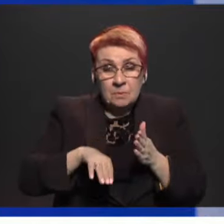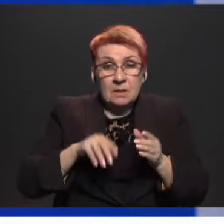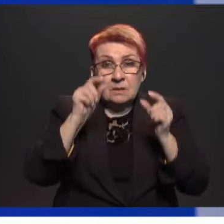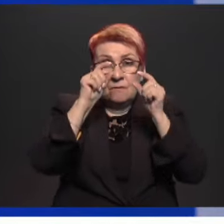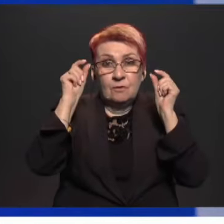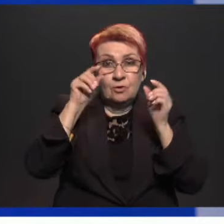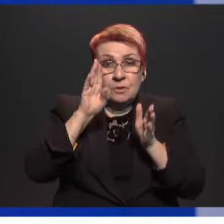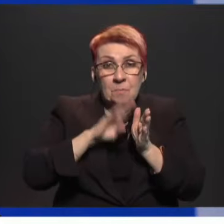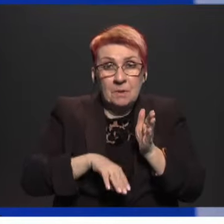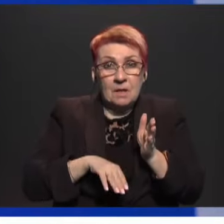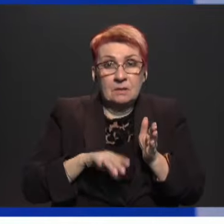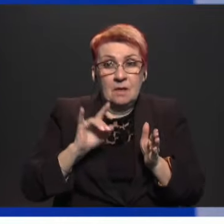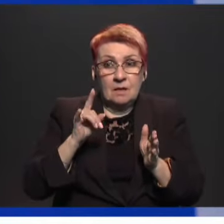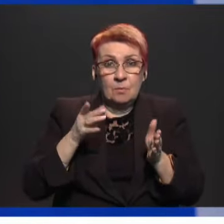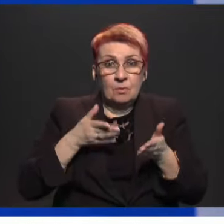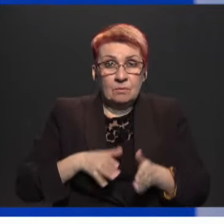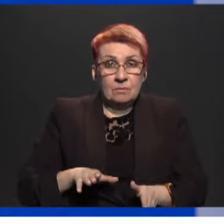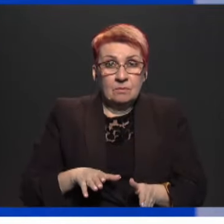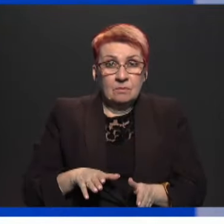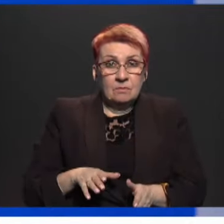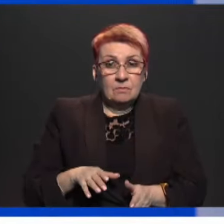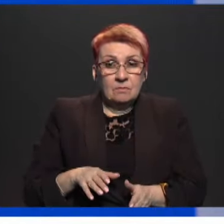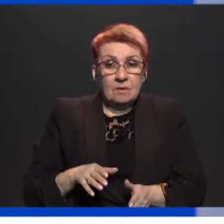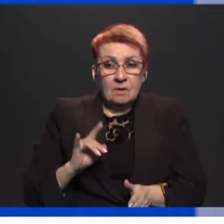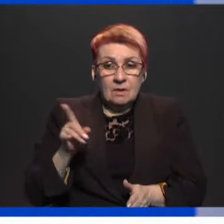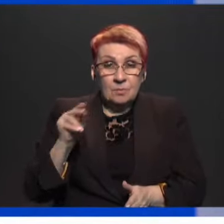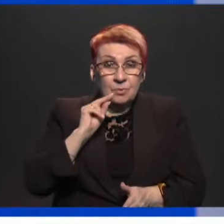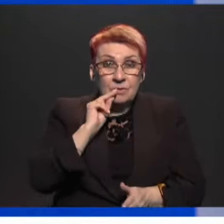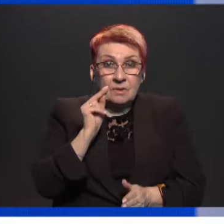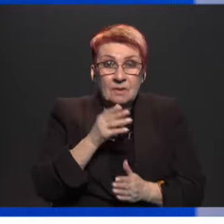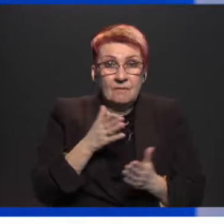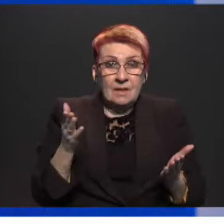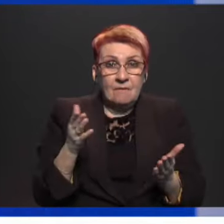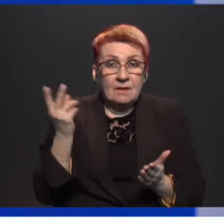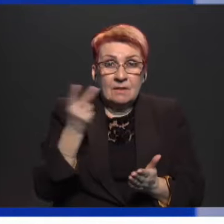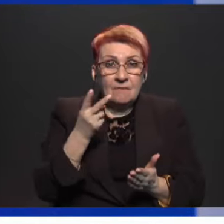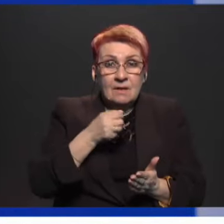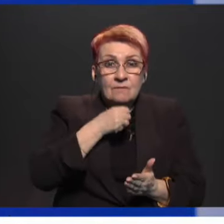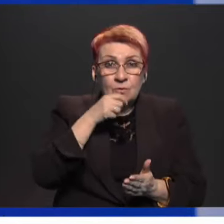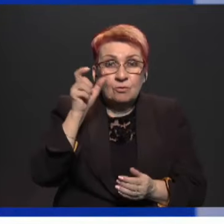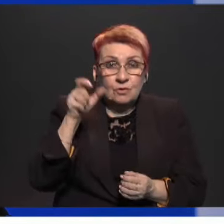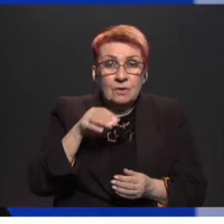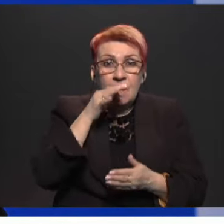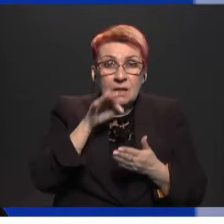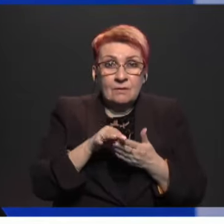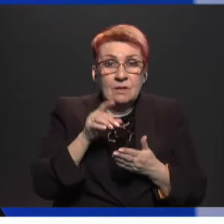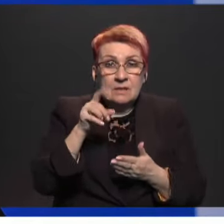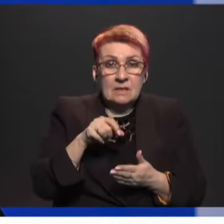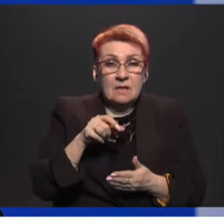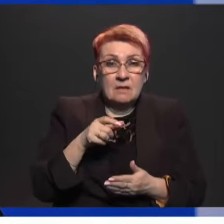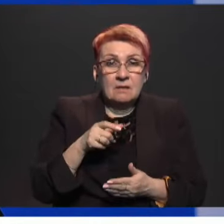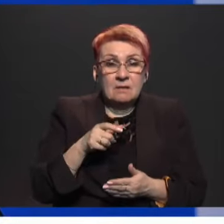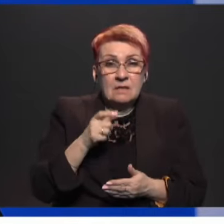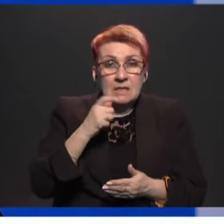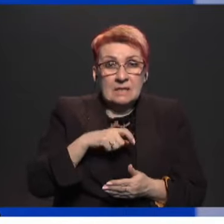повенчавшись, теперь крайним оказывается действительно ребенок. Два взрослых человека отвечают за себя